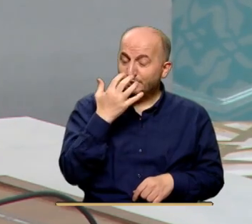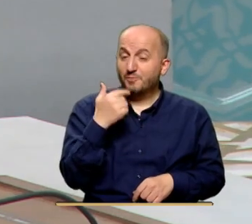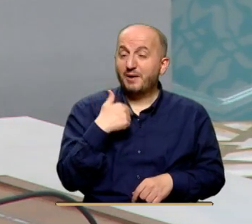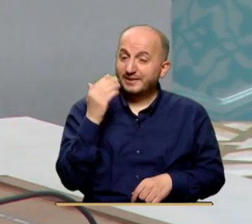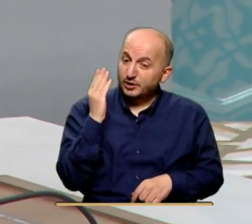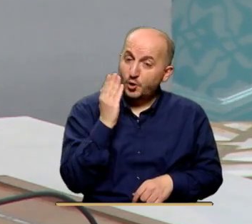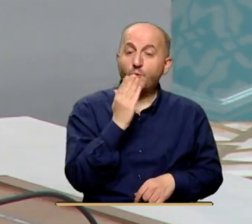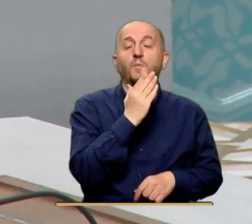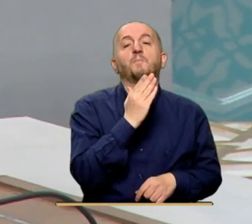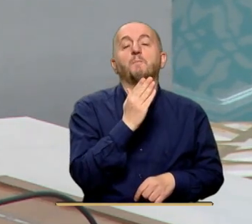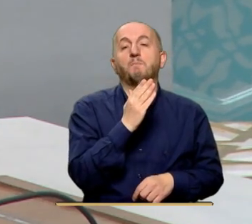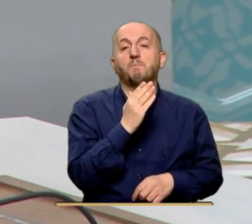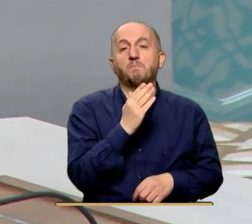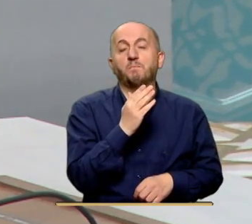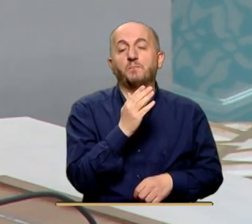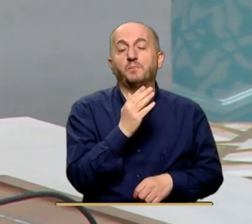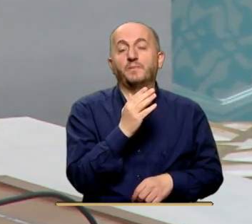gidiyorum.